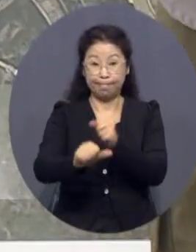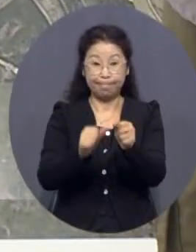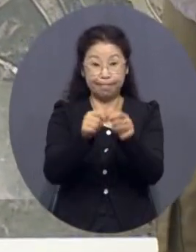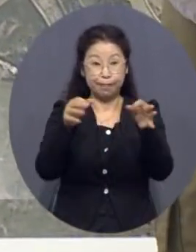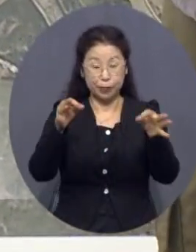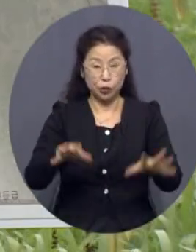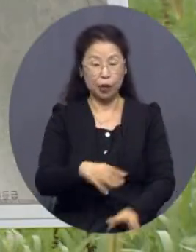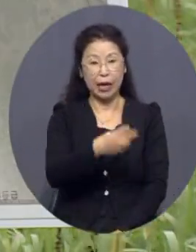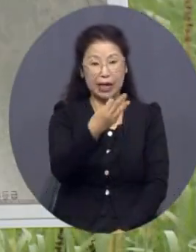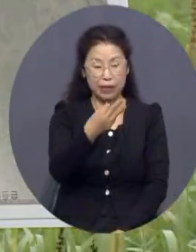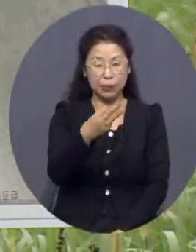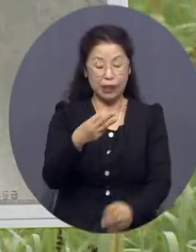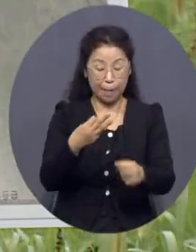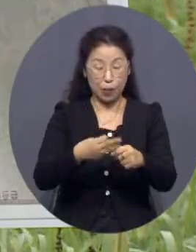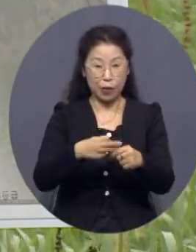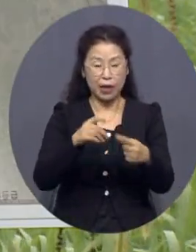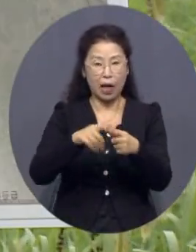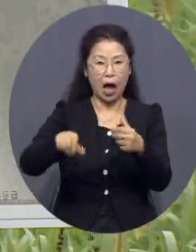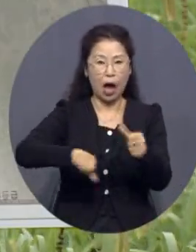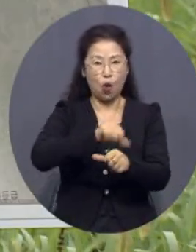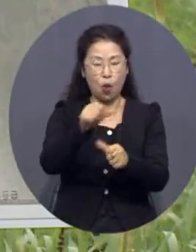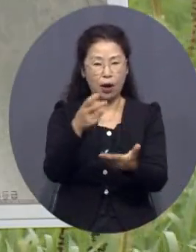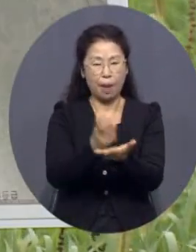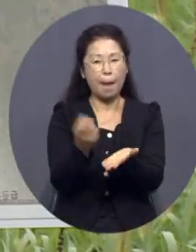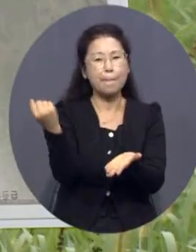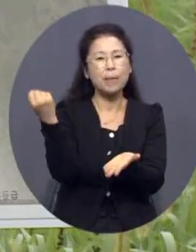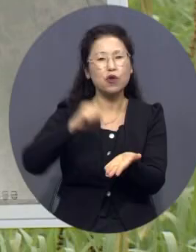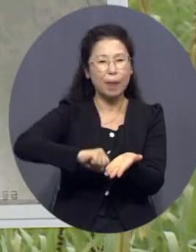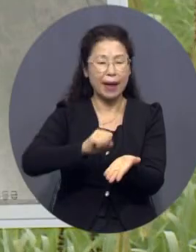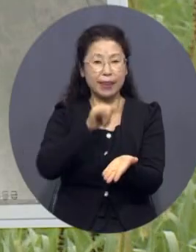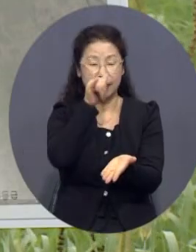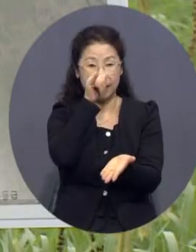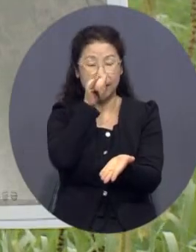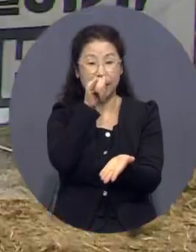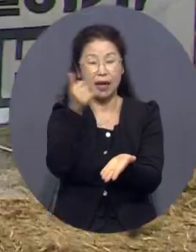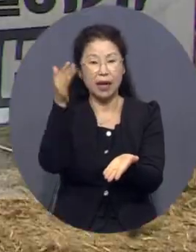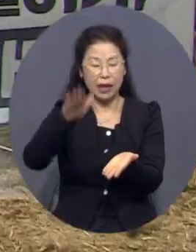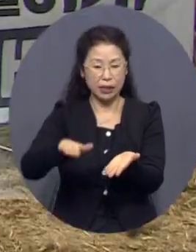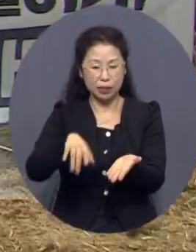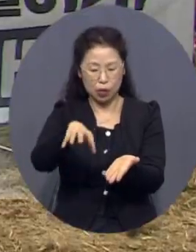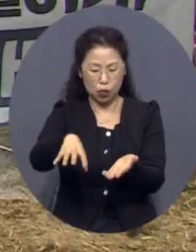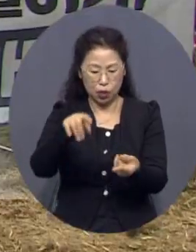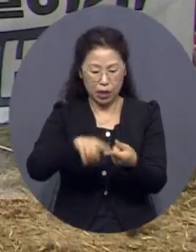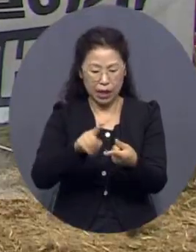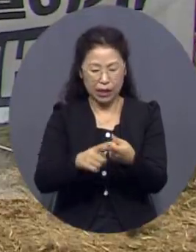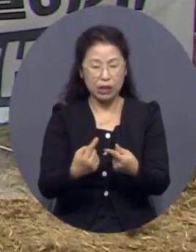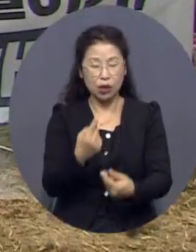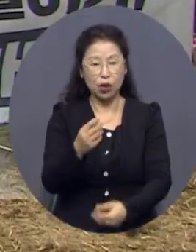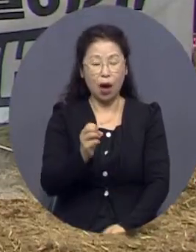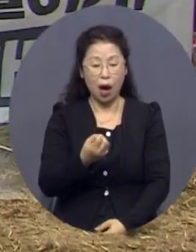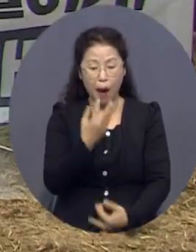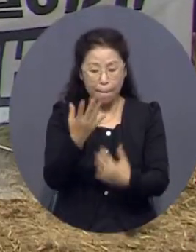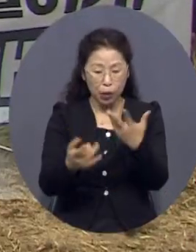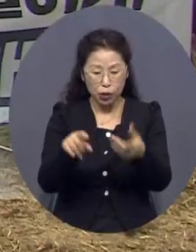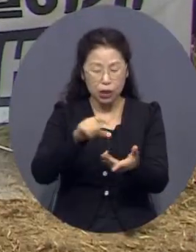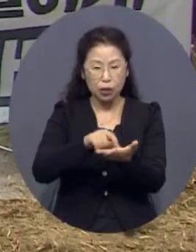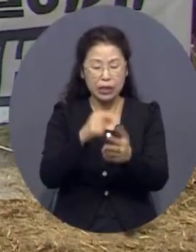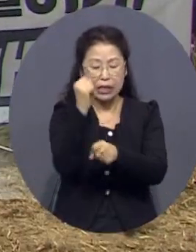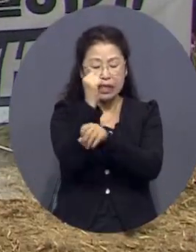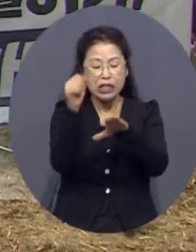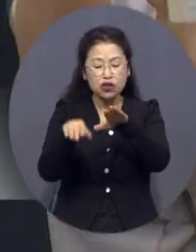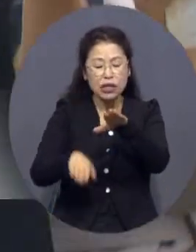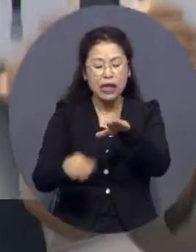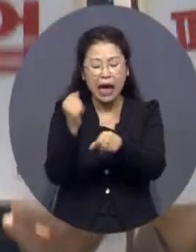5년간 13차례나 환경 법규를 위반했는데도 면적과 소각량을 기준보다 조금씩 낮춰